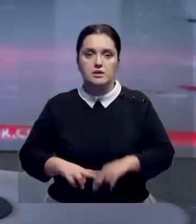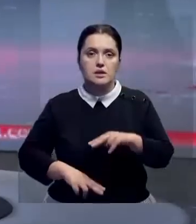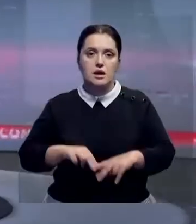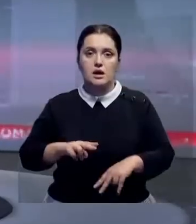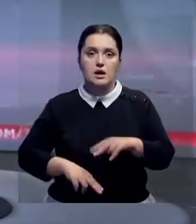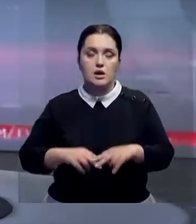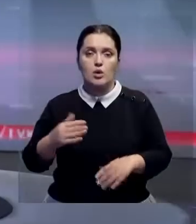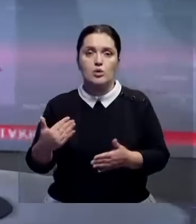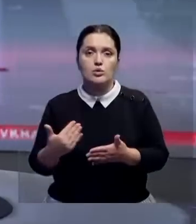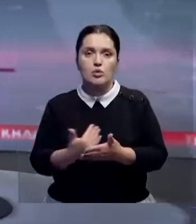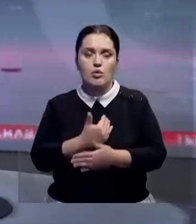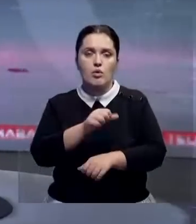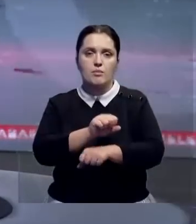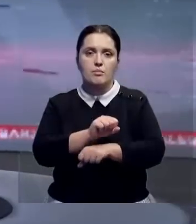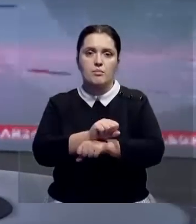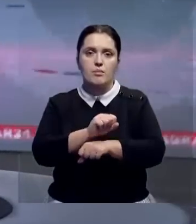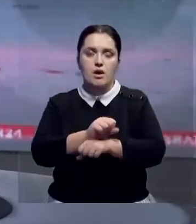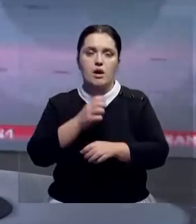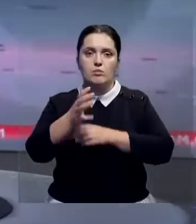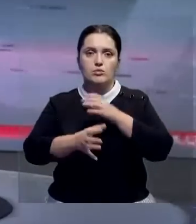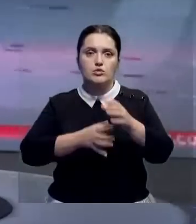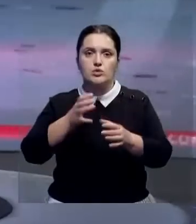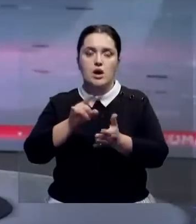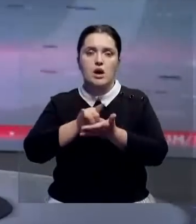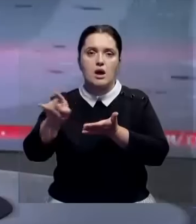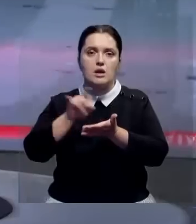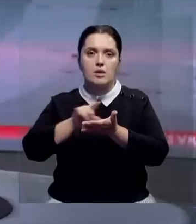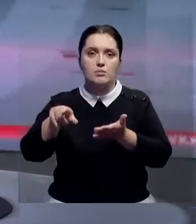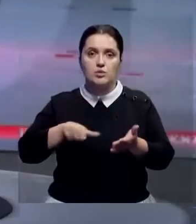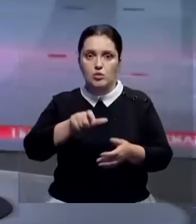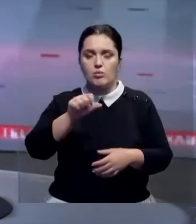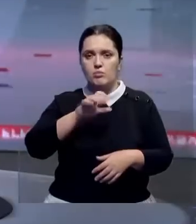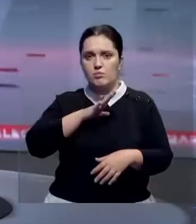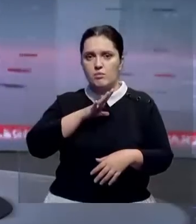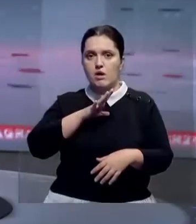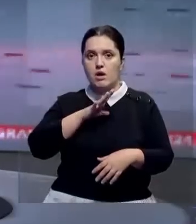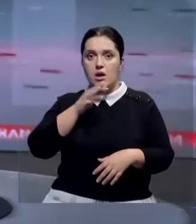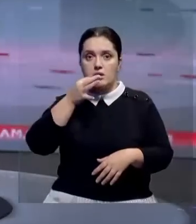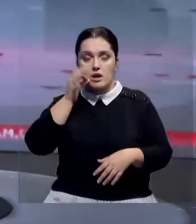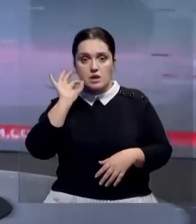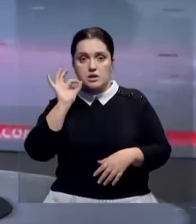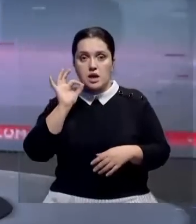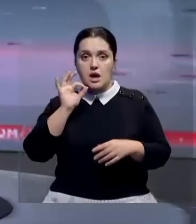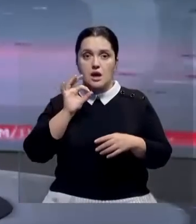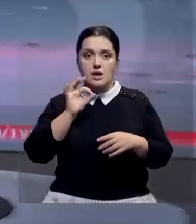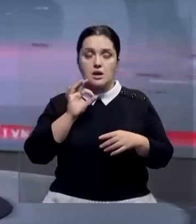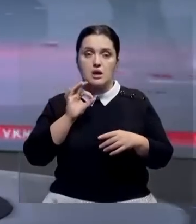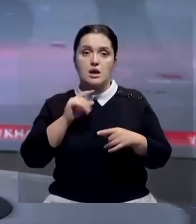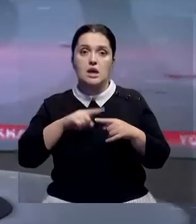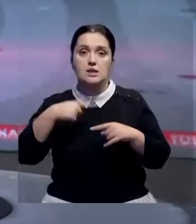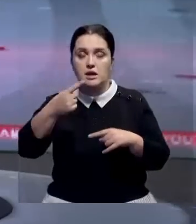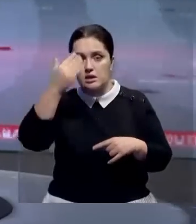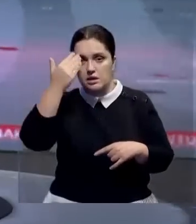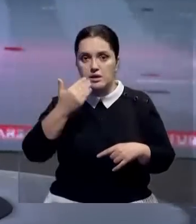Строительство нового пассажирского терминала международного аэропорта Алматы возможно завершится раньше срока, к началу следующего летнего